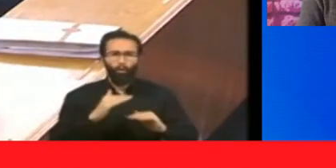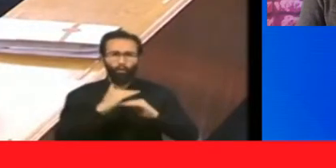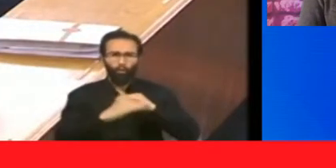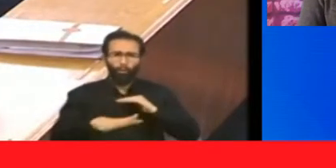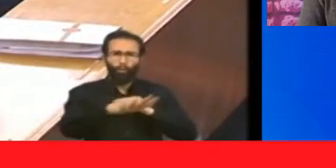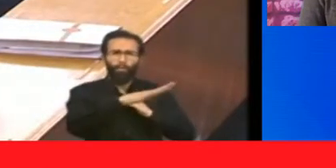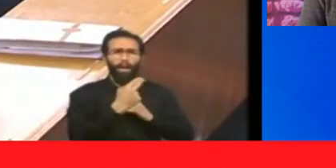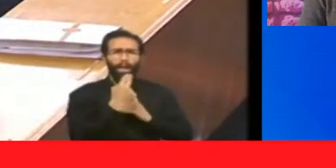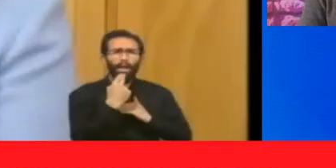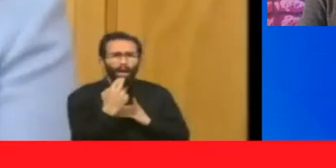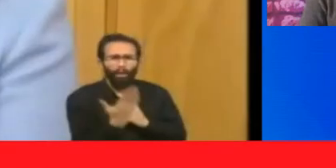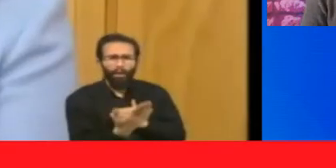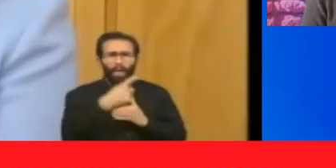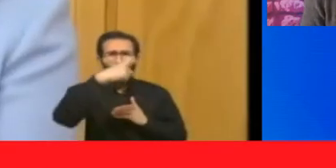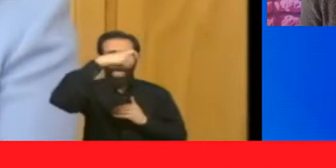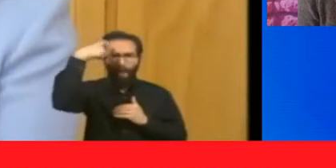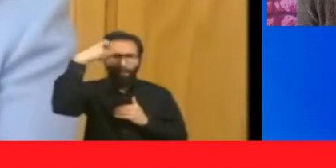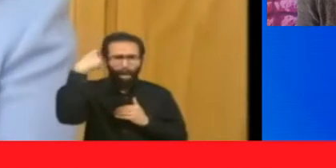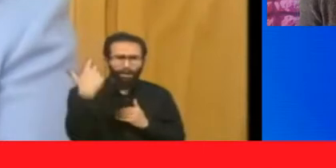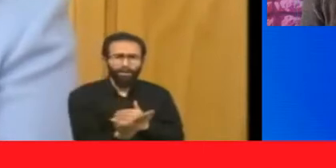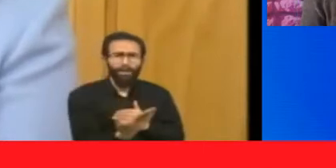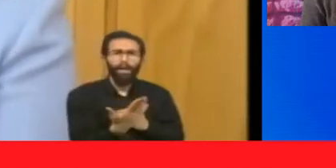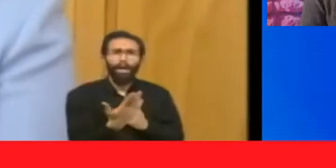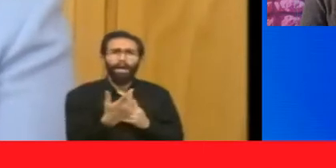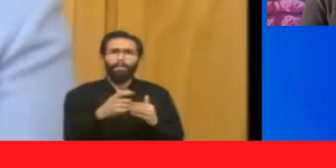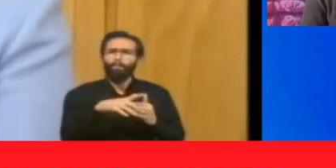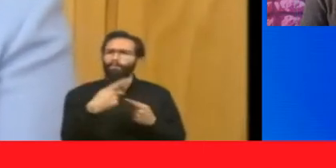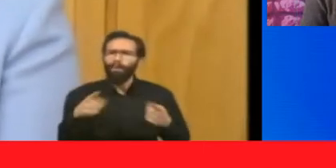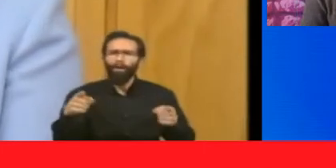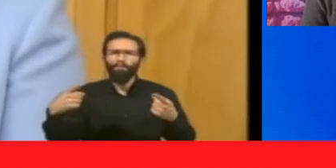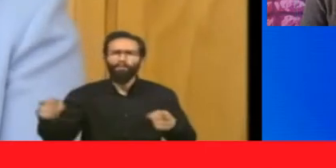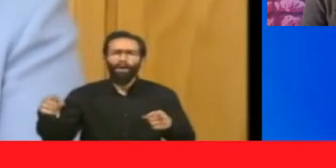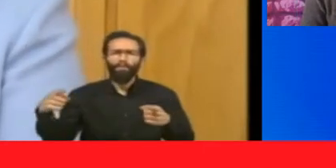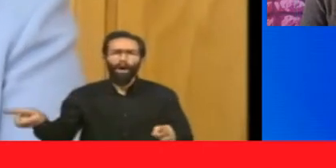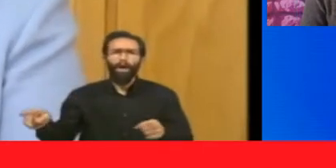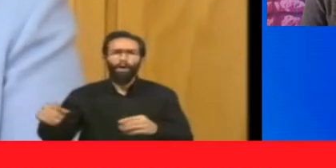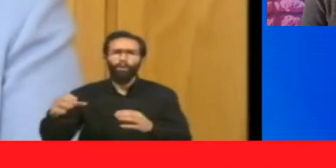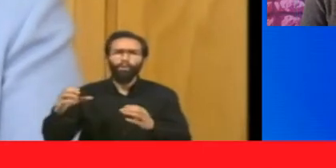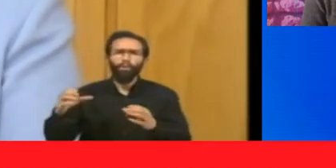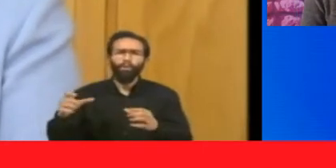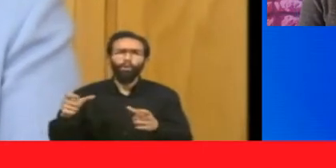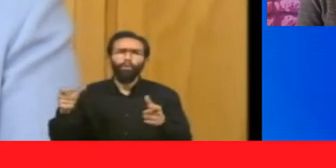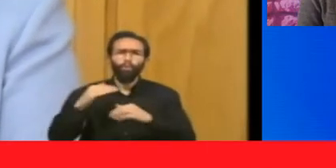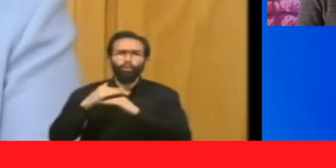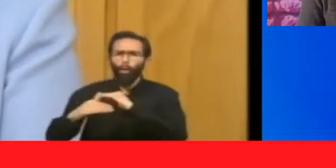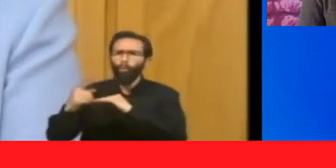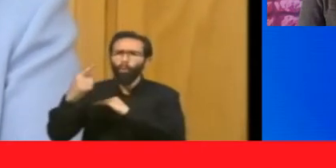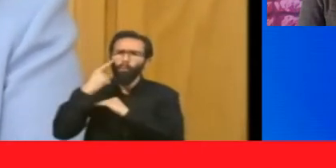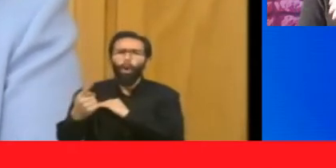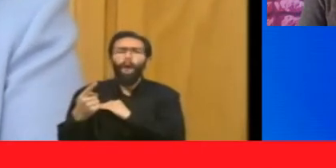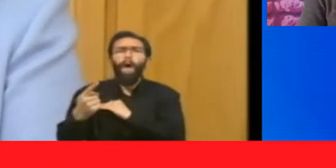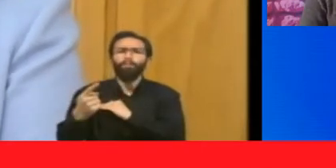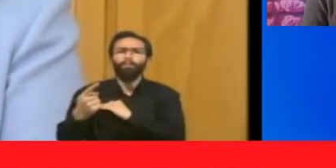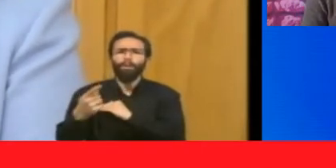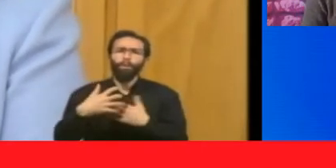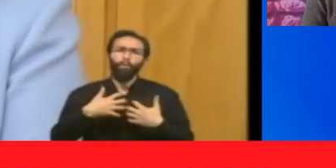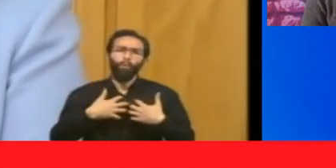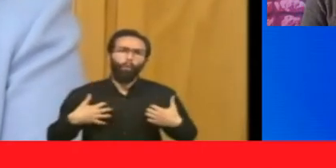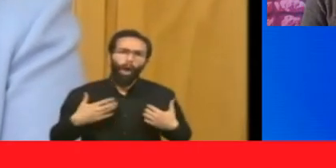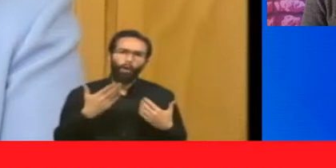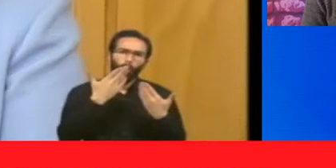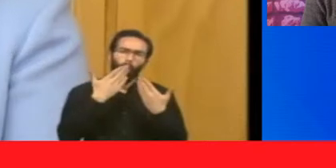ne emekçilerin, ne kimlik ve inançların hiçbirinin bugünü ve yarını güvende değildir